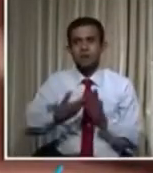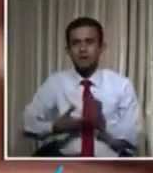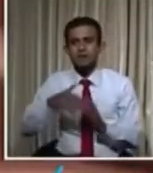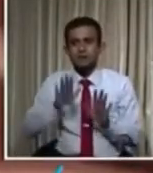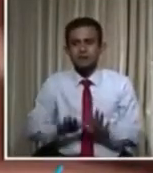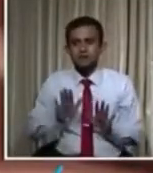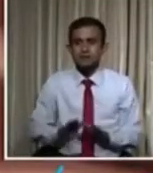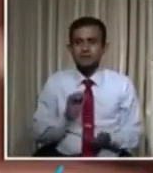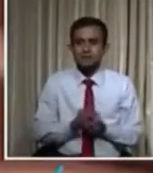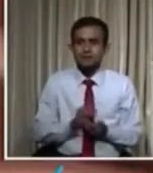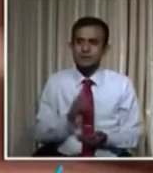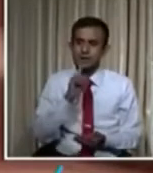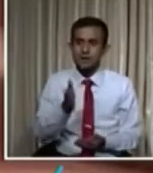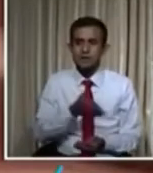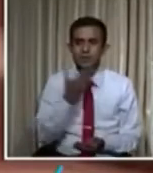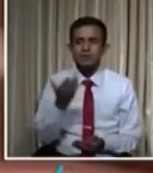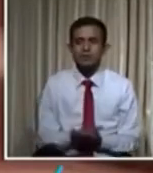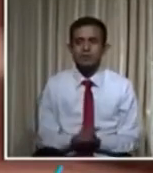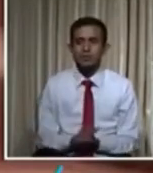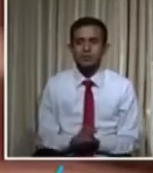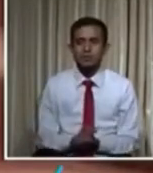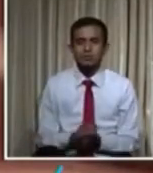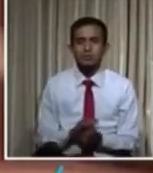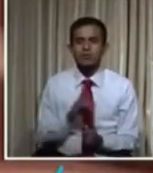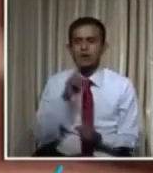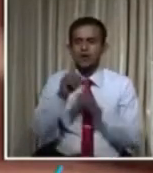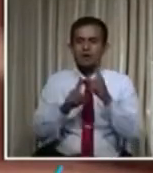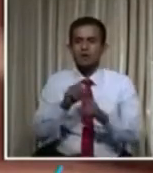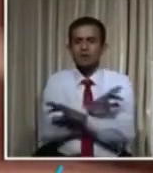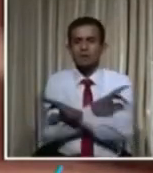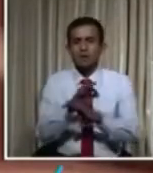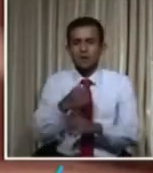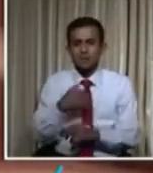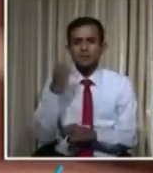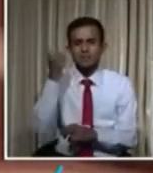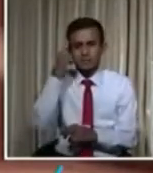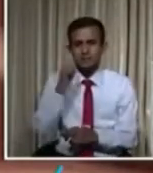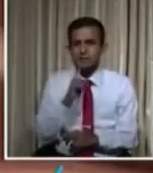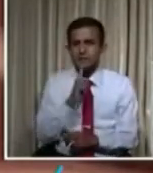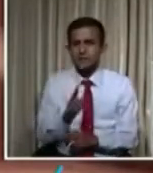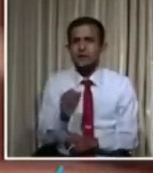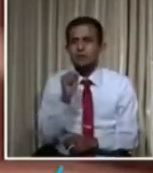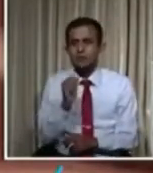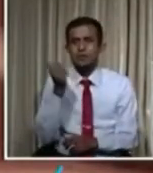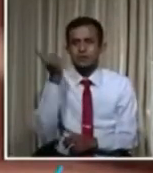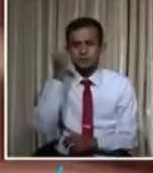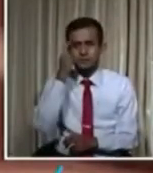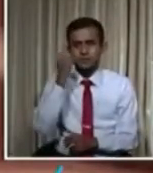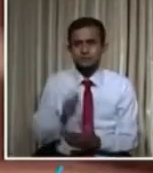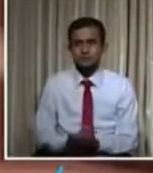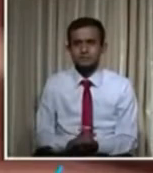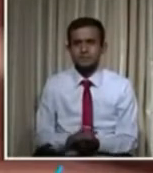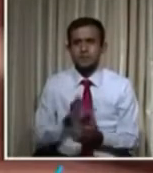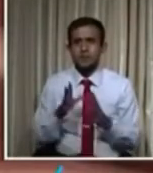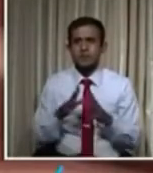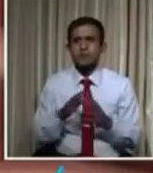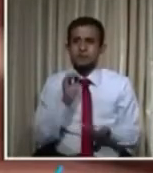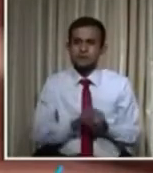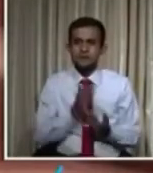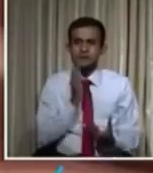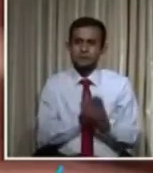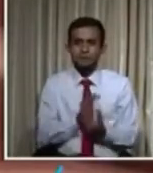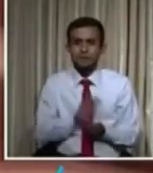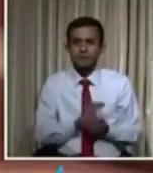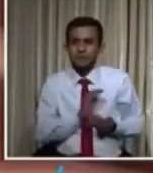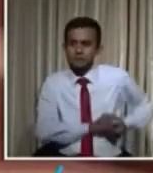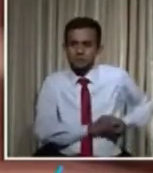මේවයි කියලා. ඉතින් ඒක නිසා ඔය ඒ කතා විලාශය ඒක අපි දන්නවා මේ කියන්නේ කොහොමද මොකද්ද කියලා. ඉතින් මේ බඩු තියෙනවා නම් බඩු එළියට දානවා මිස